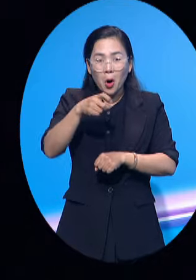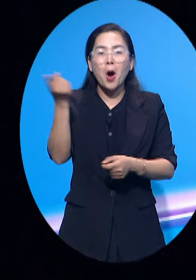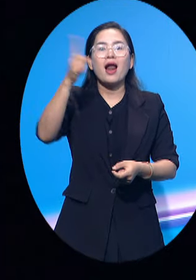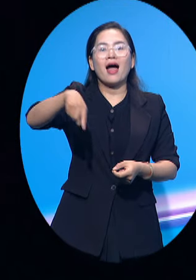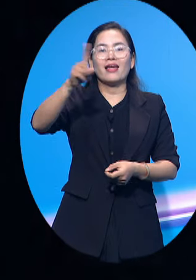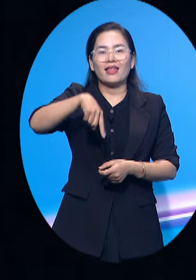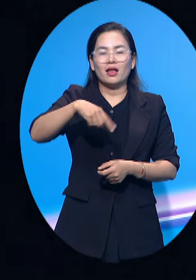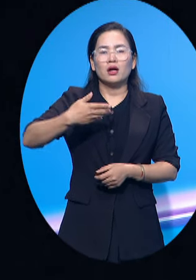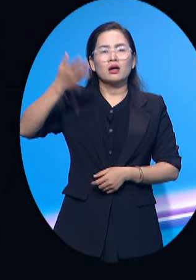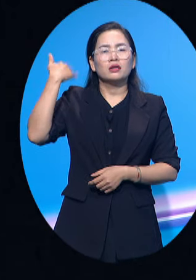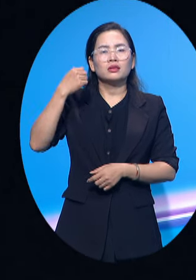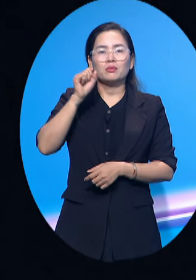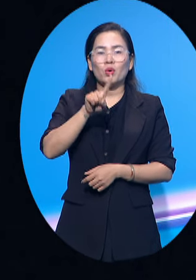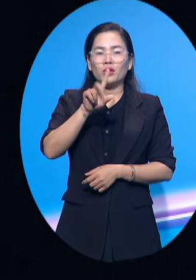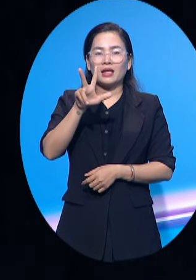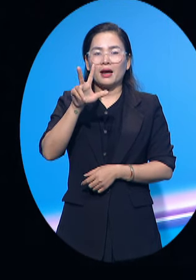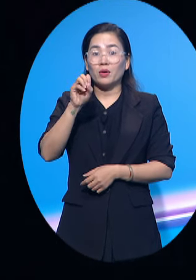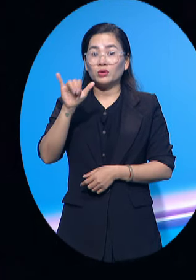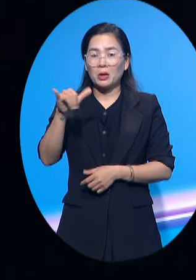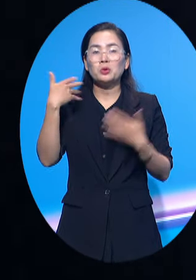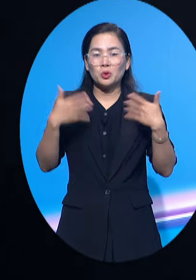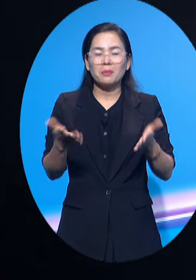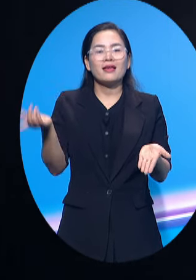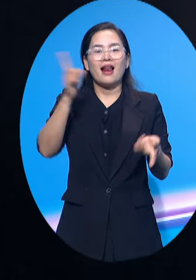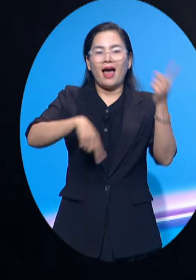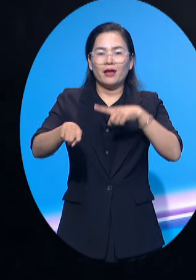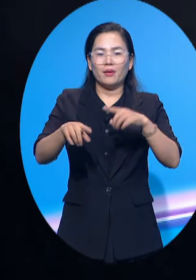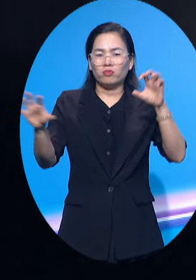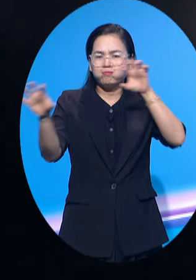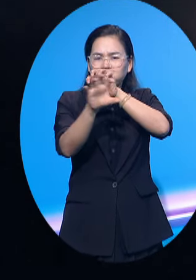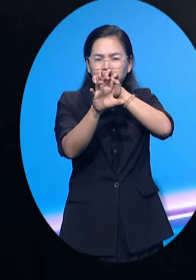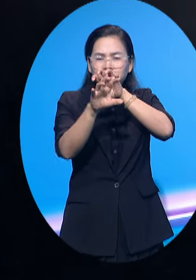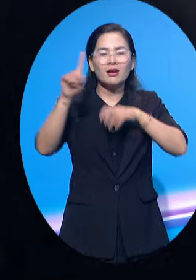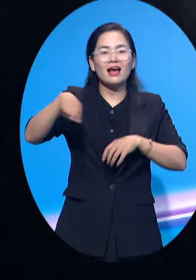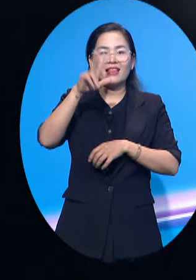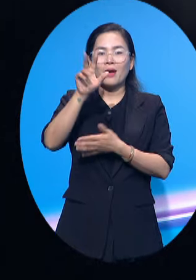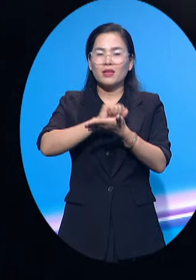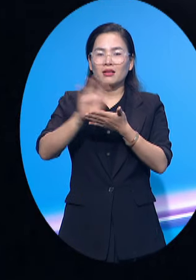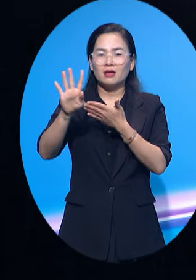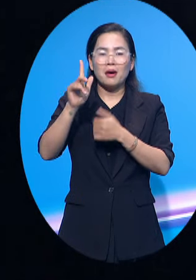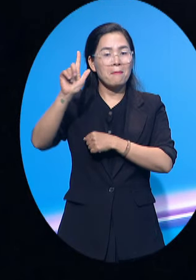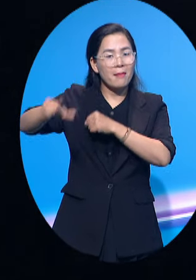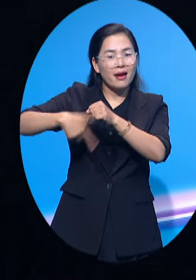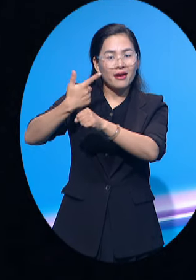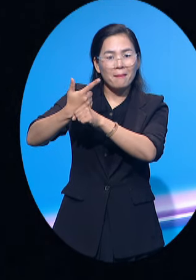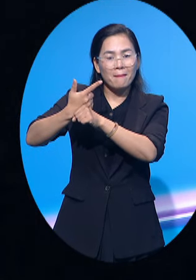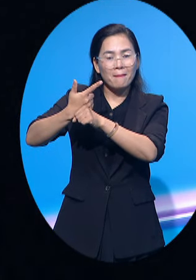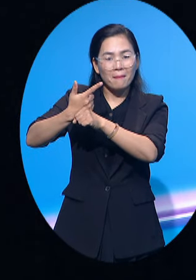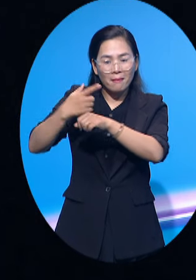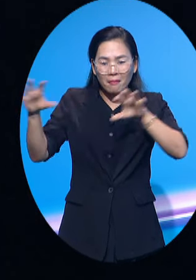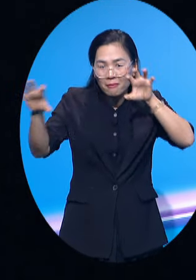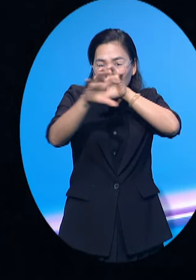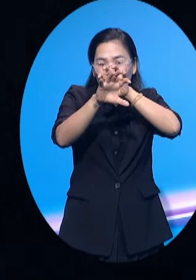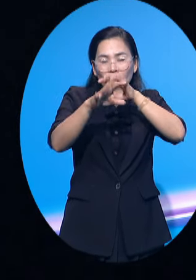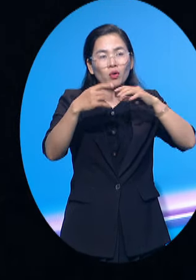nhất ở Mỹ kể từ năm 1806. Nhật thực toàn phần ngày 8 tháng 4 cũng là lần đầu tiên sau 7 năm hiện tượng thiên văn học này